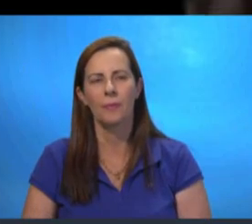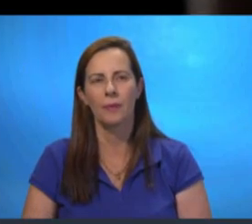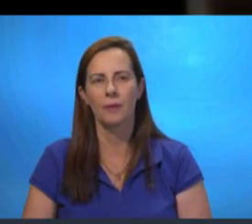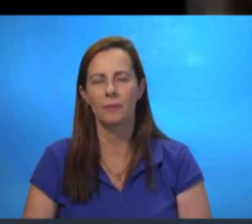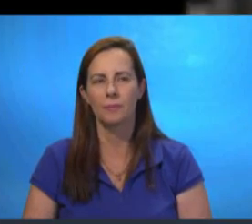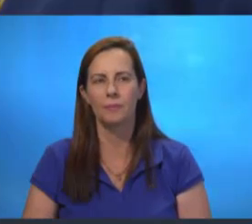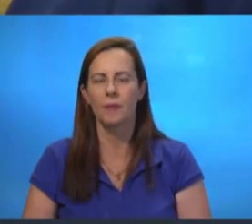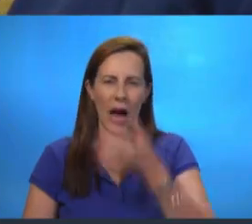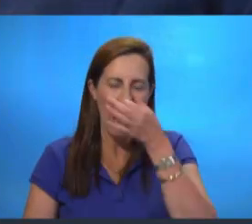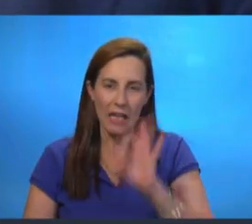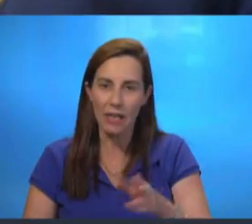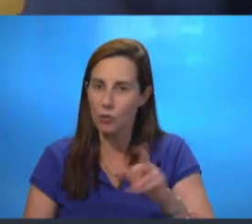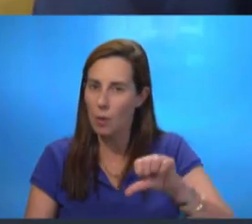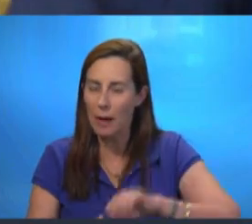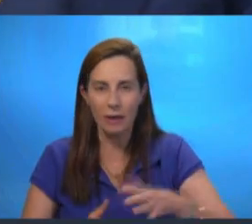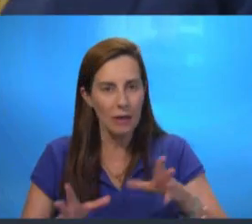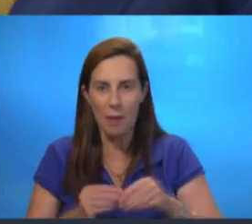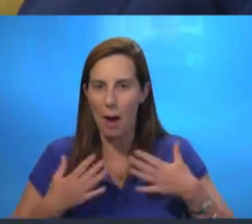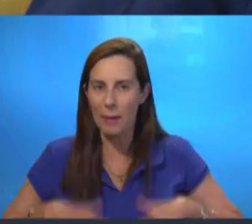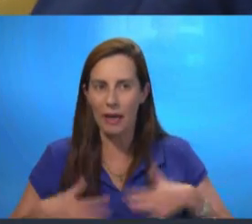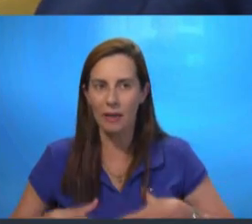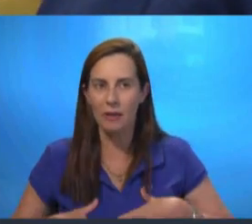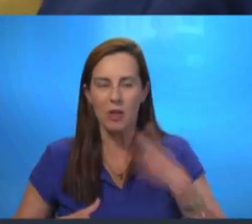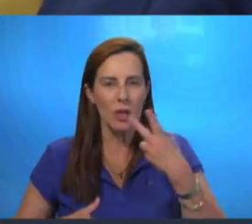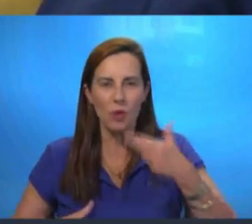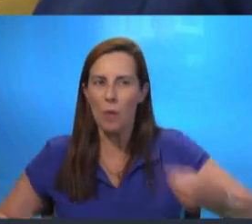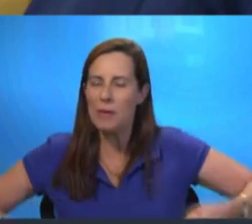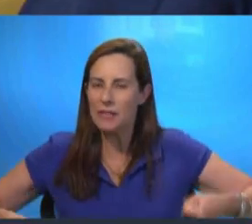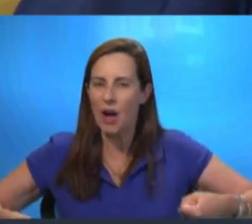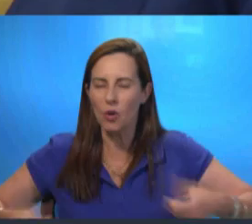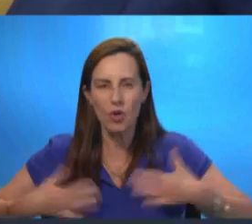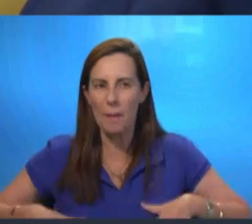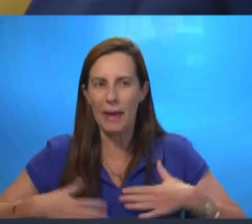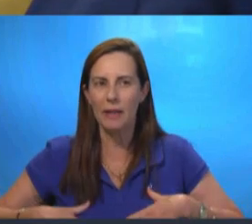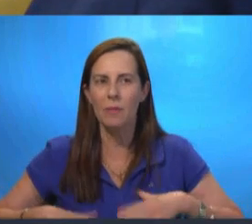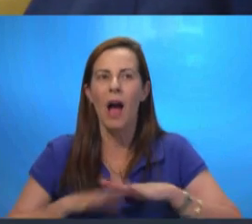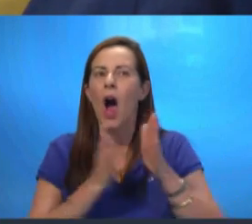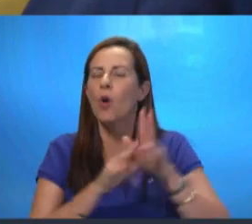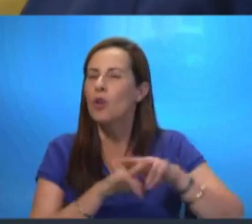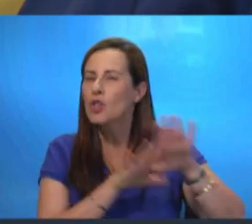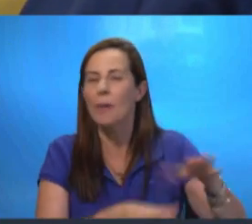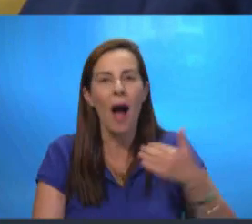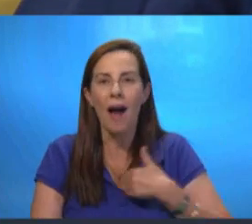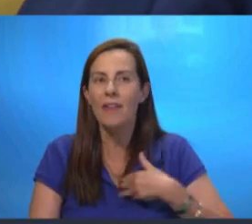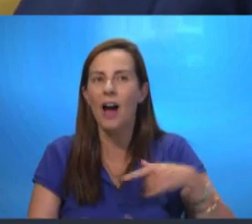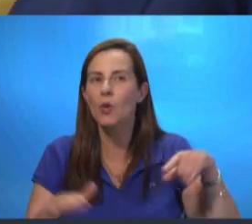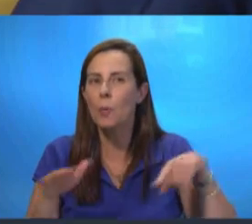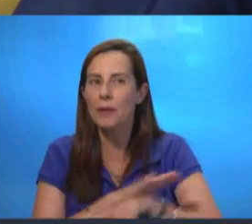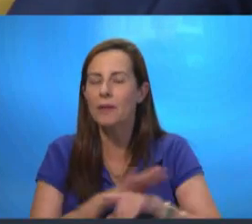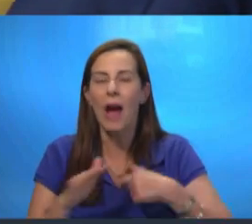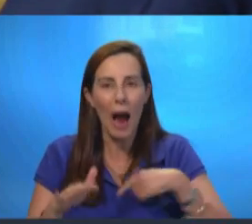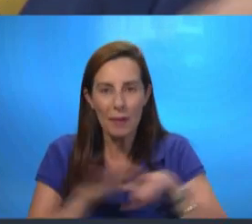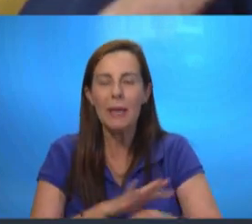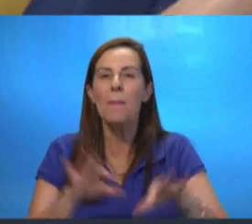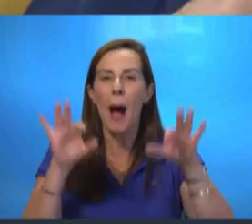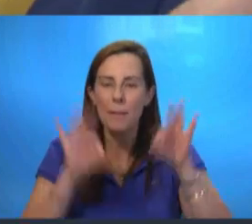אז עבנו את בגדד עם הבגדים, בין 2-3 מזוודות של בגדים. הכל נשאר שם. אנחנו